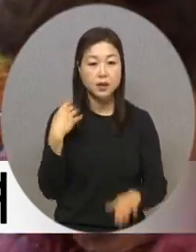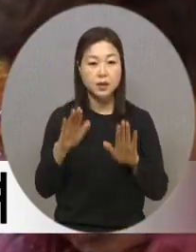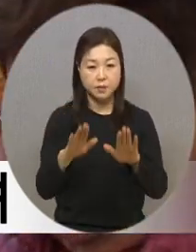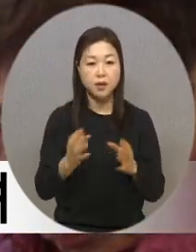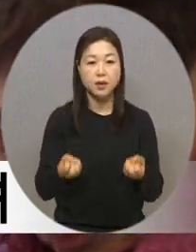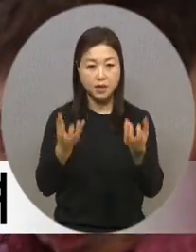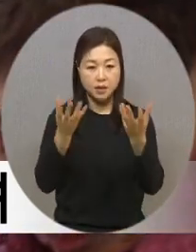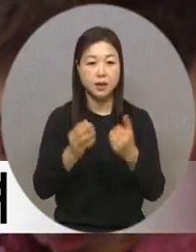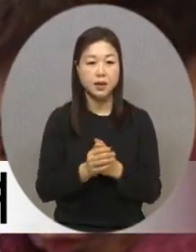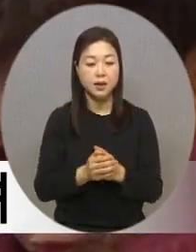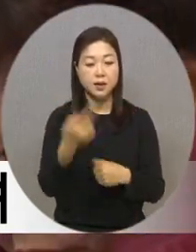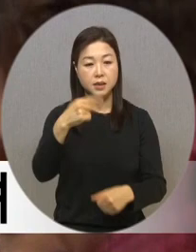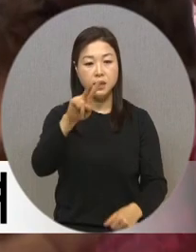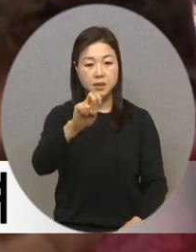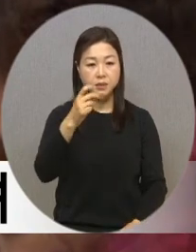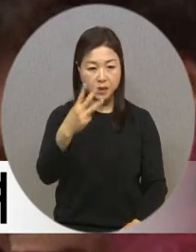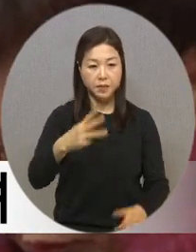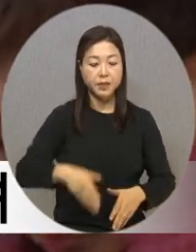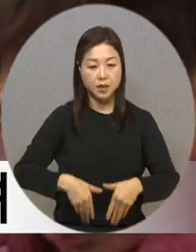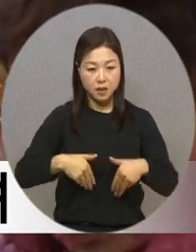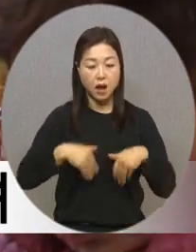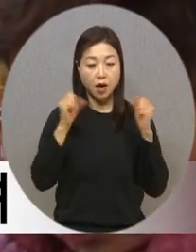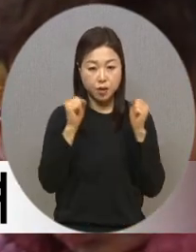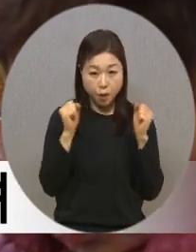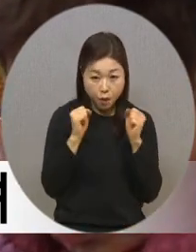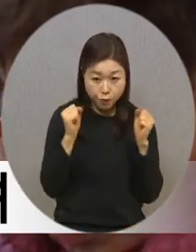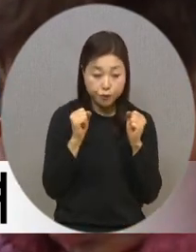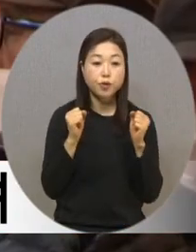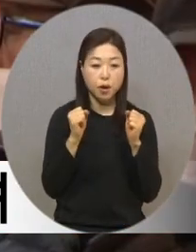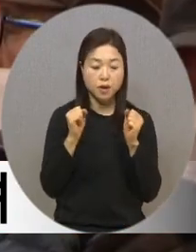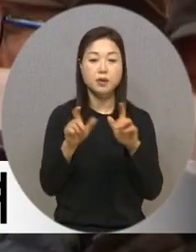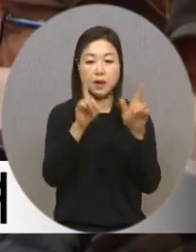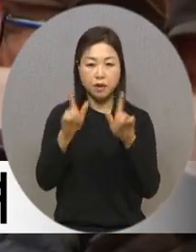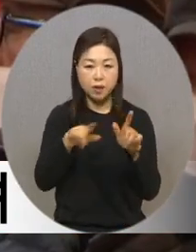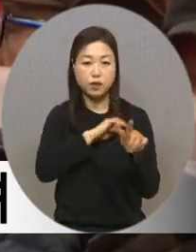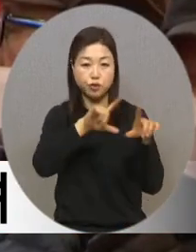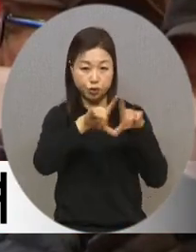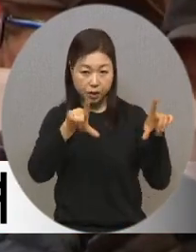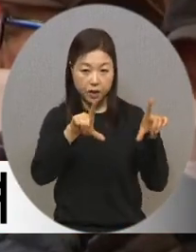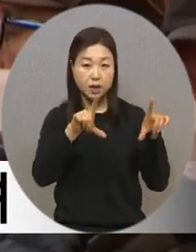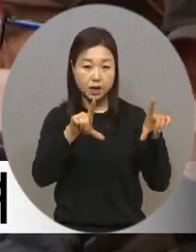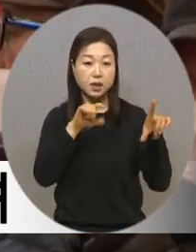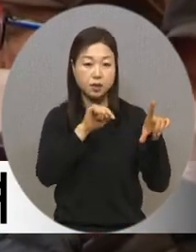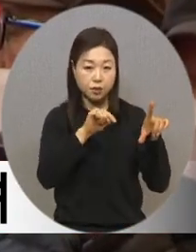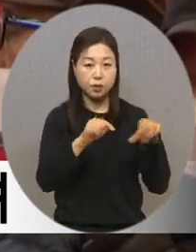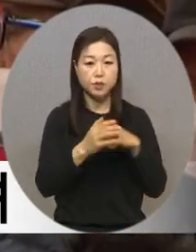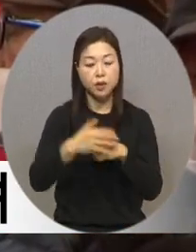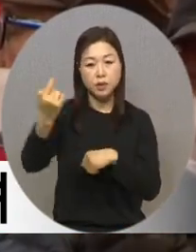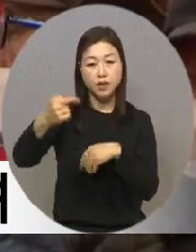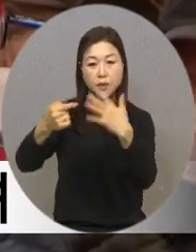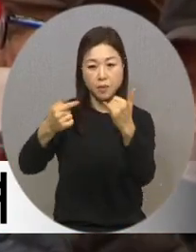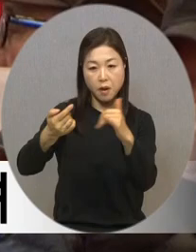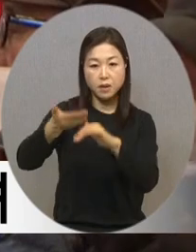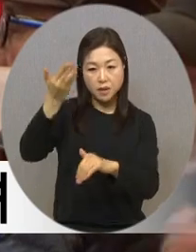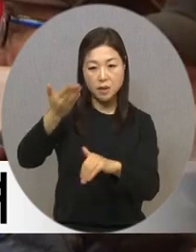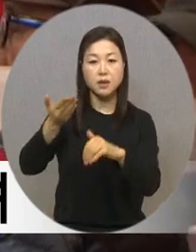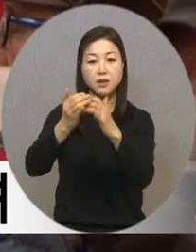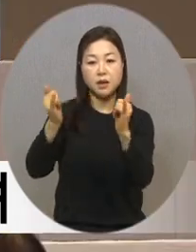행사는 2023 따뜻한 겨울나기라는 주제를 바탕으로 약 천여 명의 시민들이